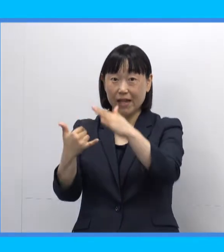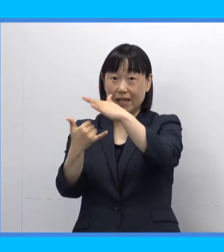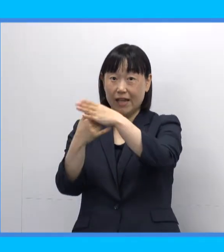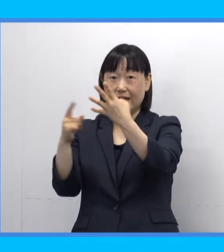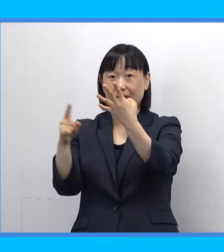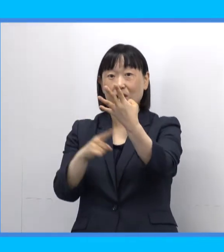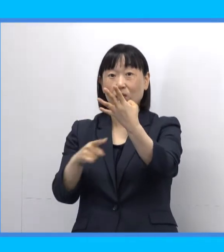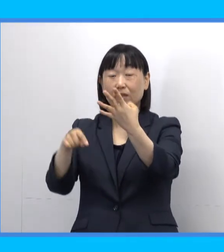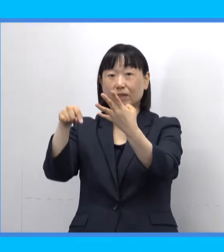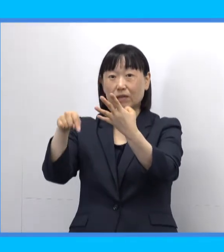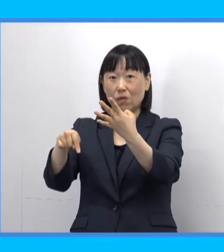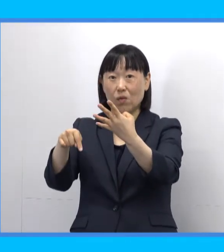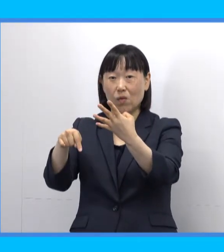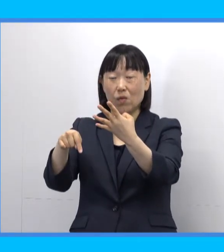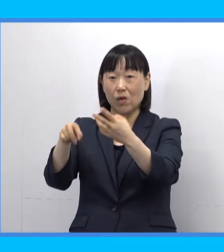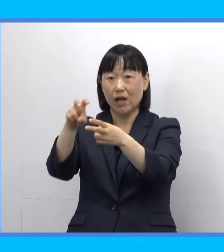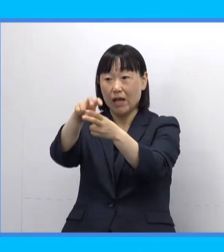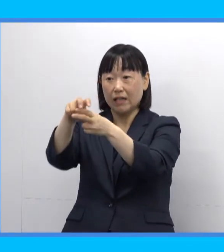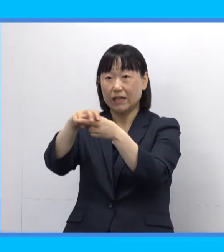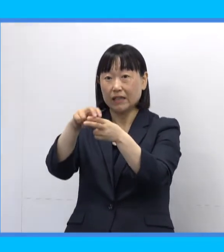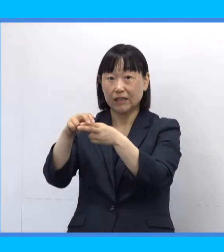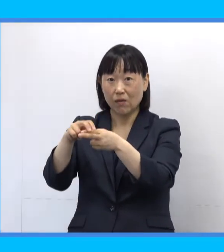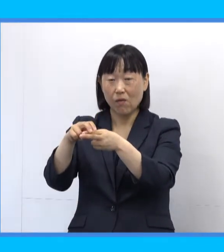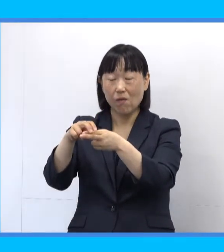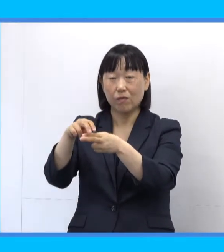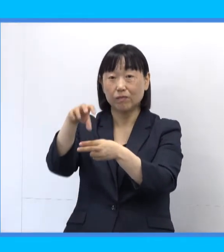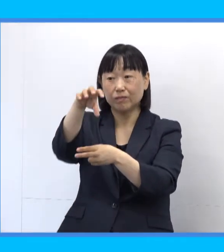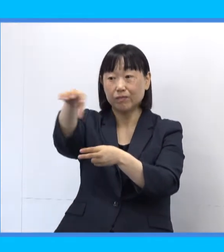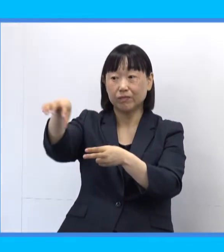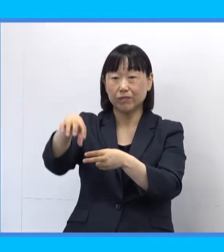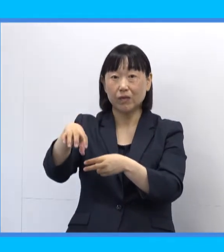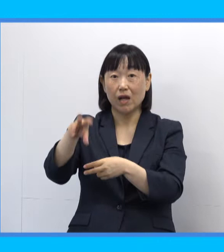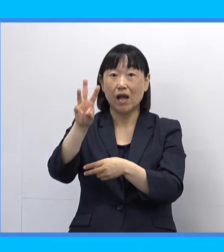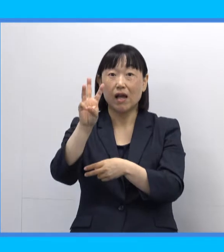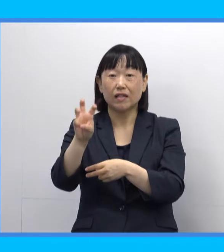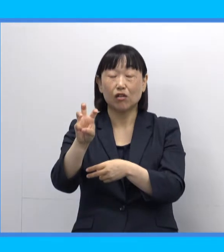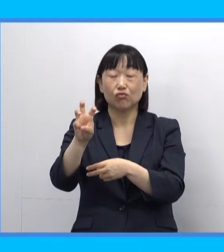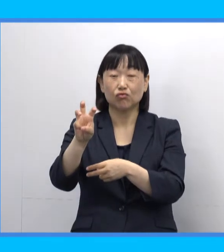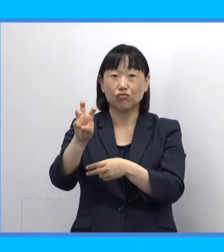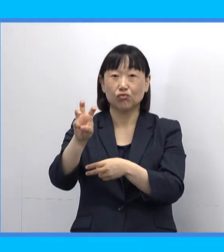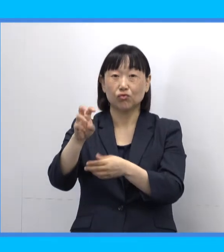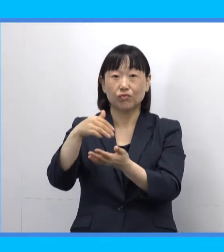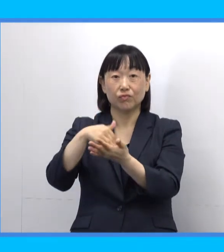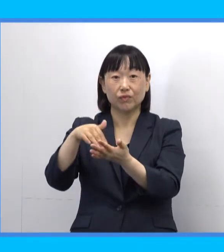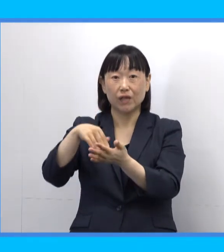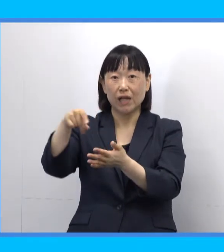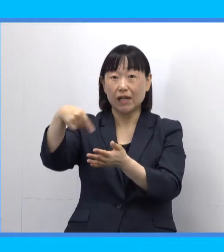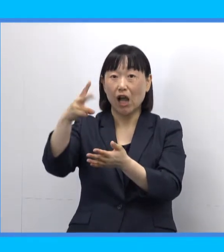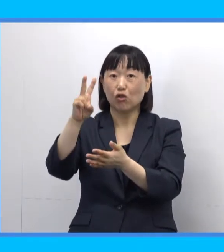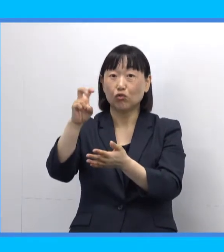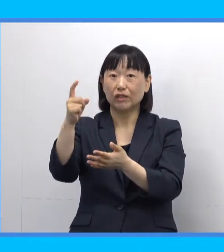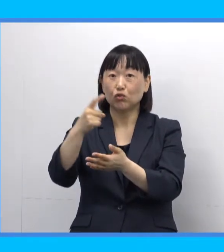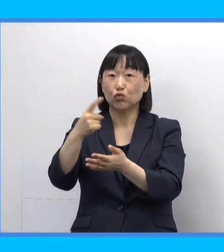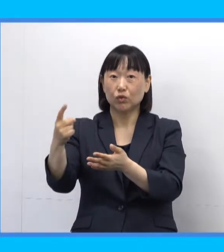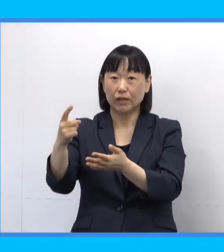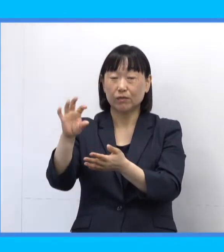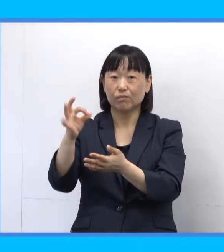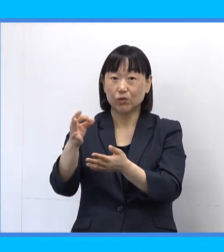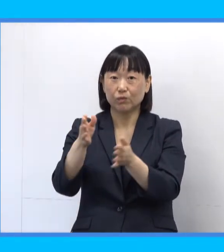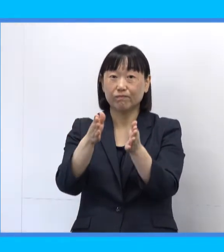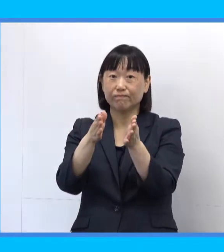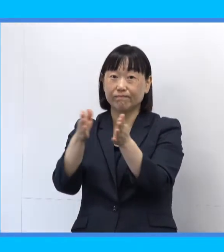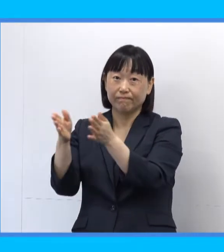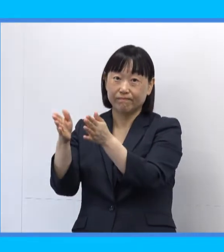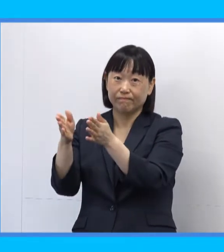員4名の席を橋上に30区画120人収容、120人